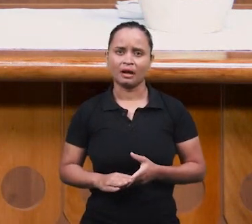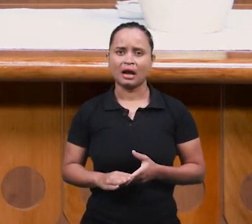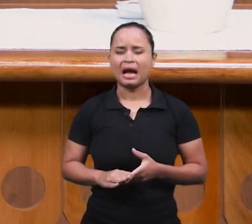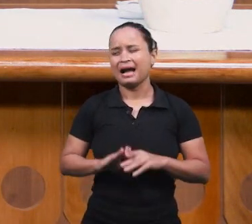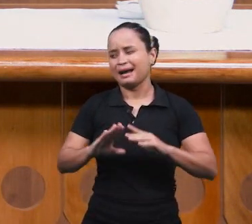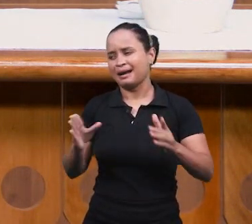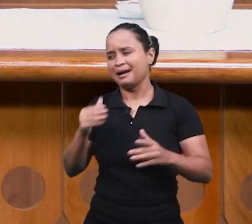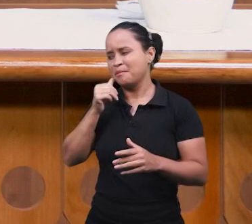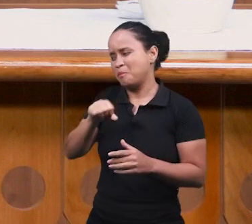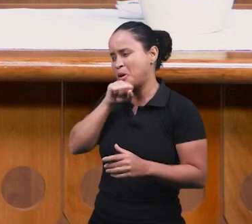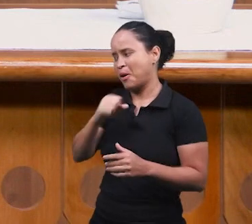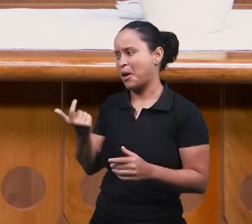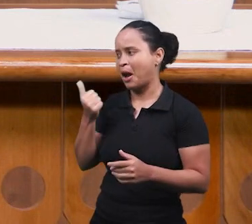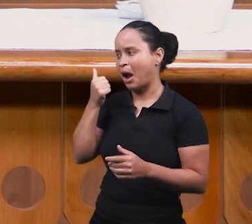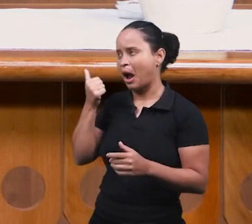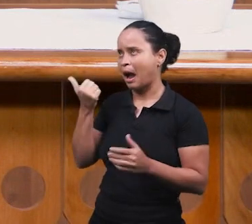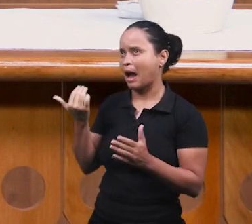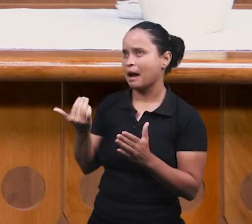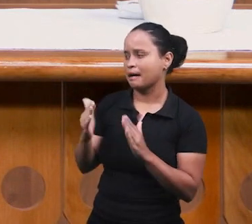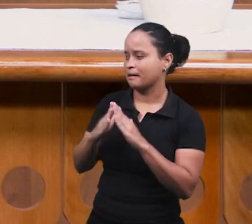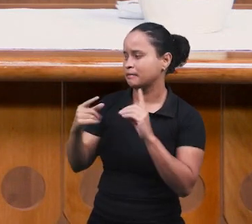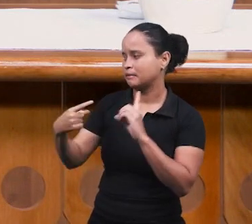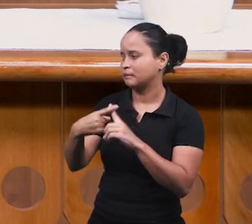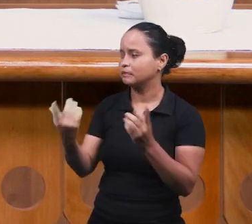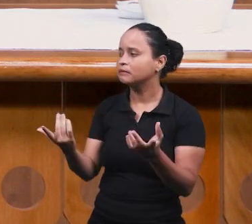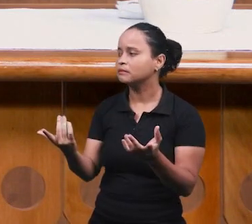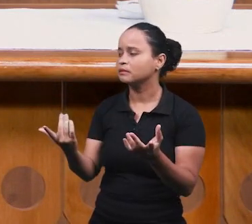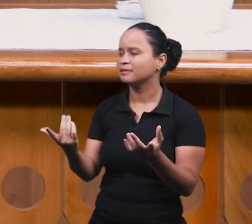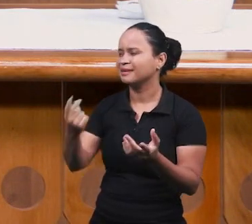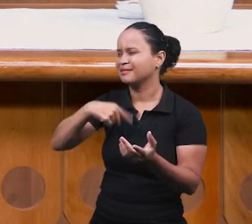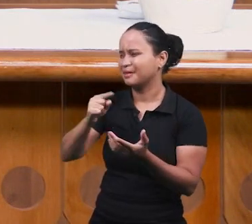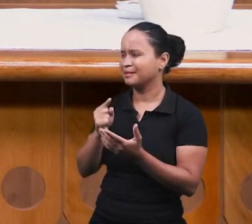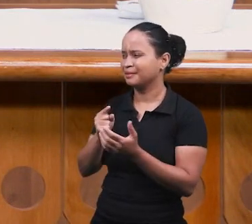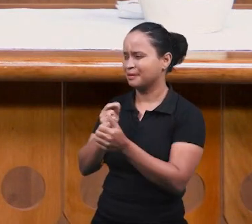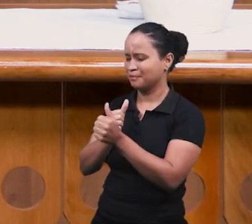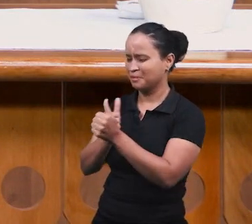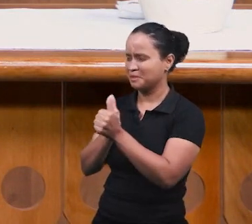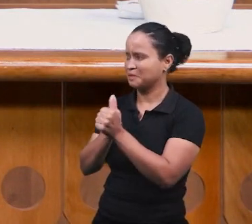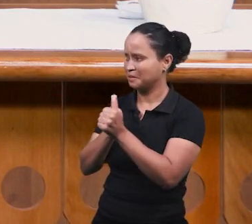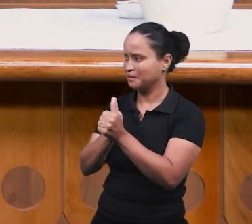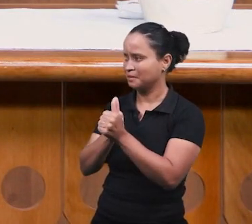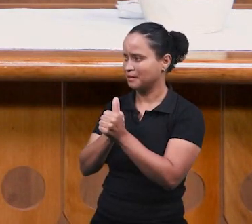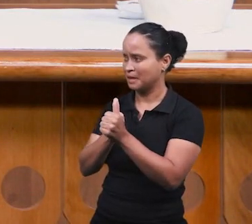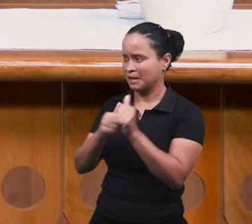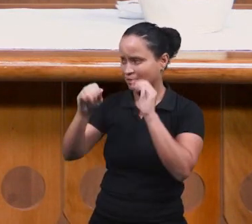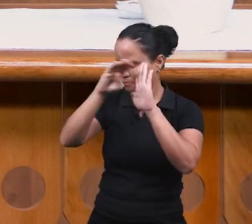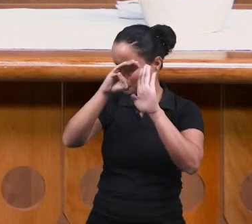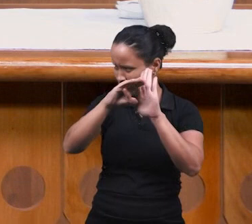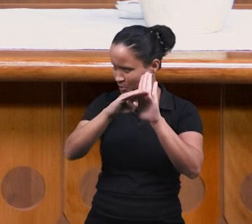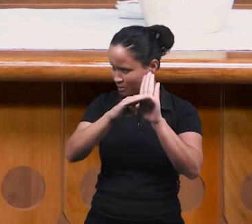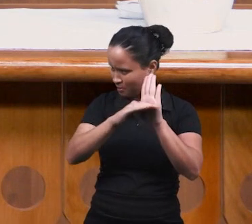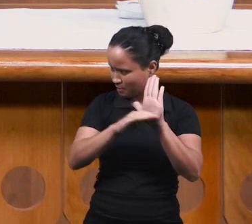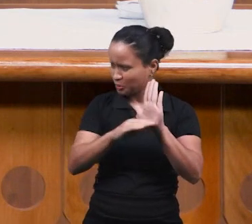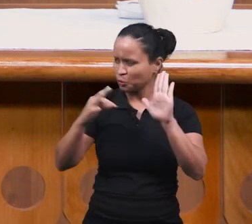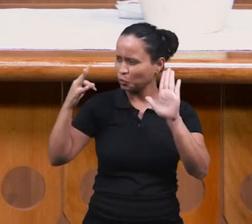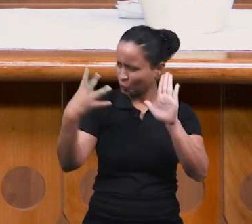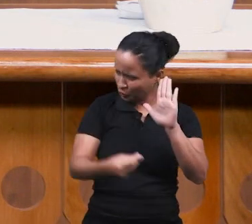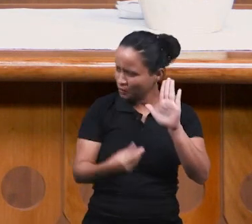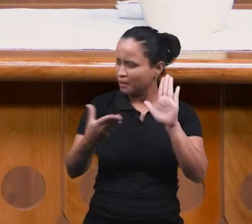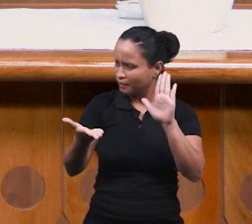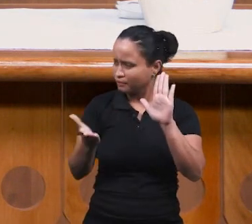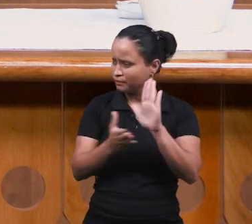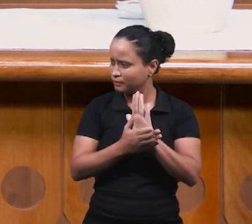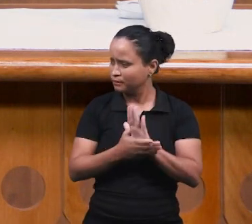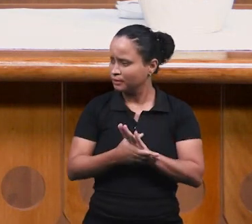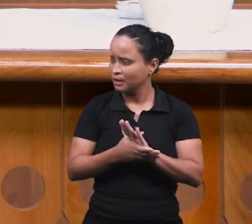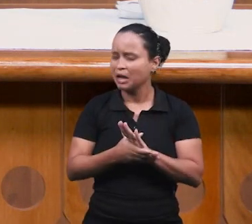La manière comme nous voyons, le monde se modernise, beaucoup de choses évoluent et nous sommes arrêtés